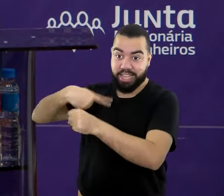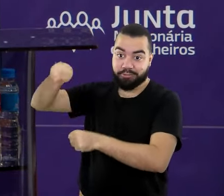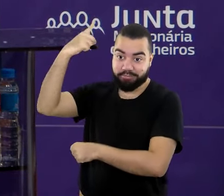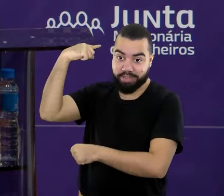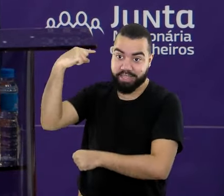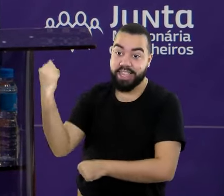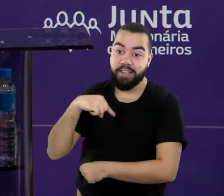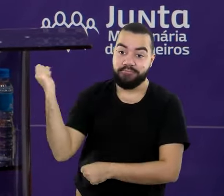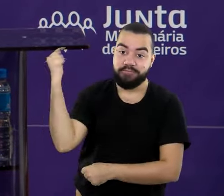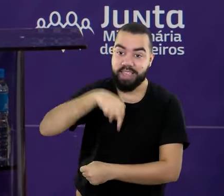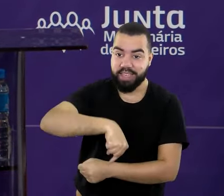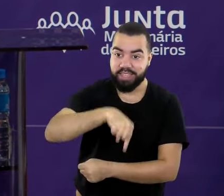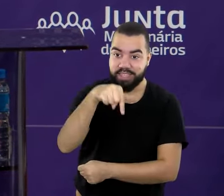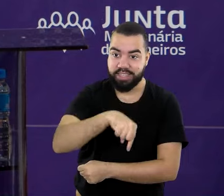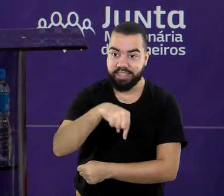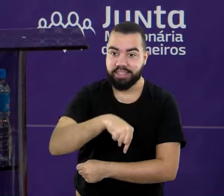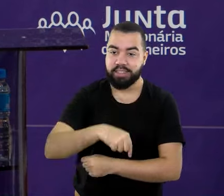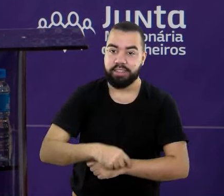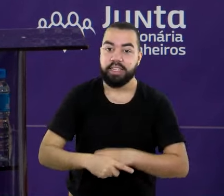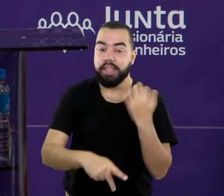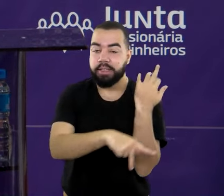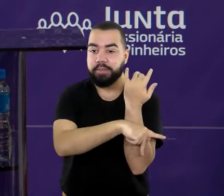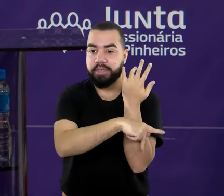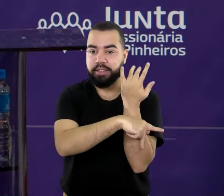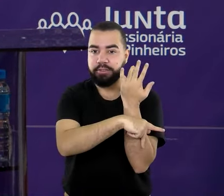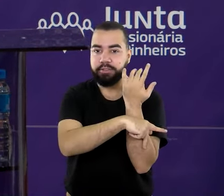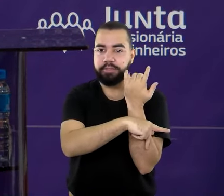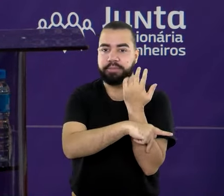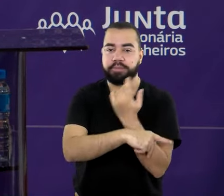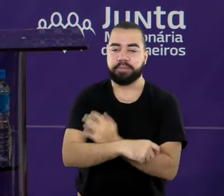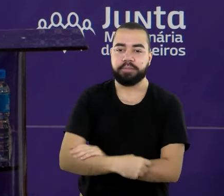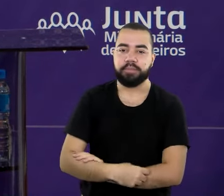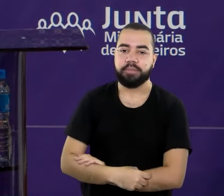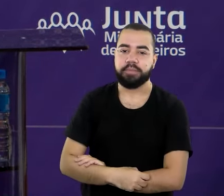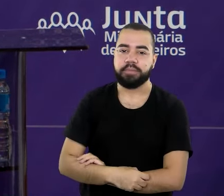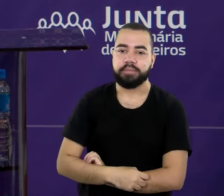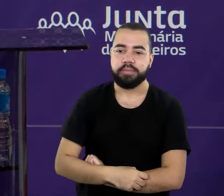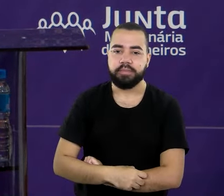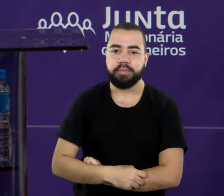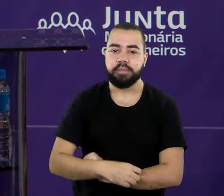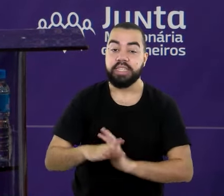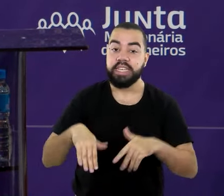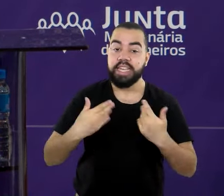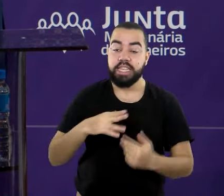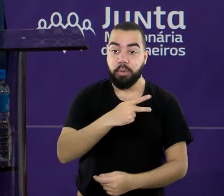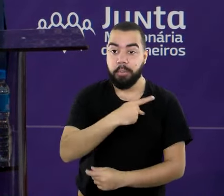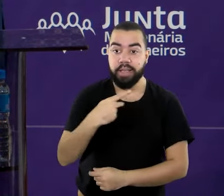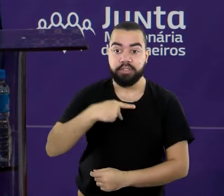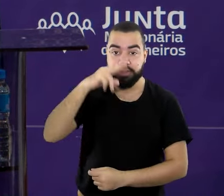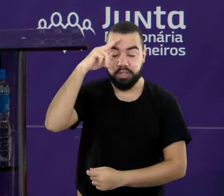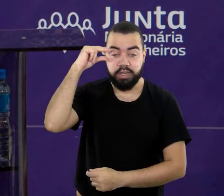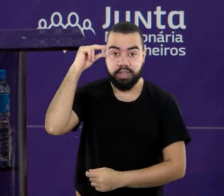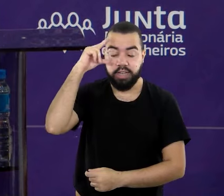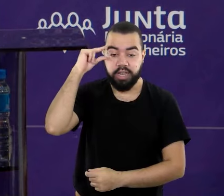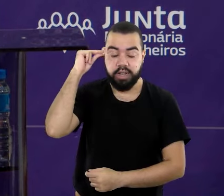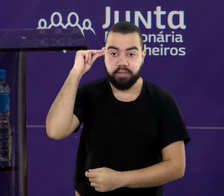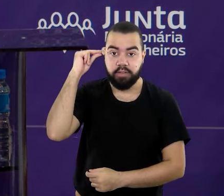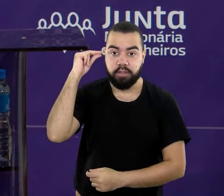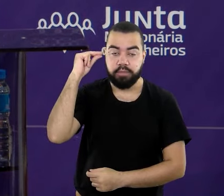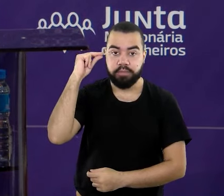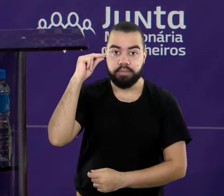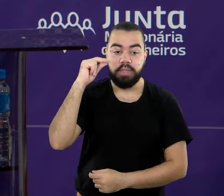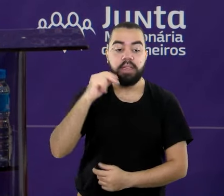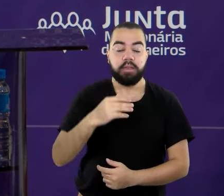목사님이 저를 소개해 주셨는데 저는 권순웅 목사입니다. E o pastor me apresentou e meu nome é